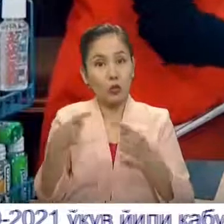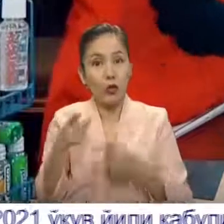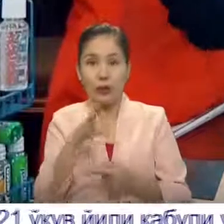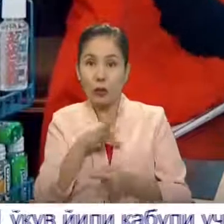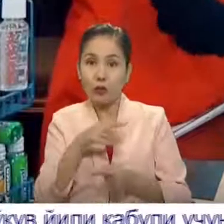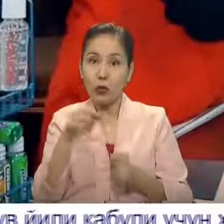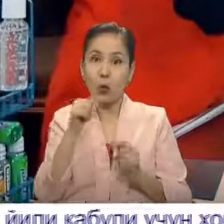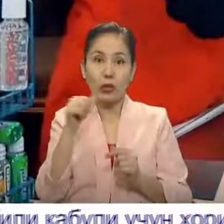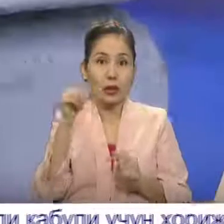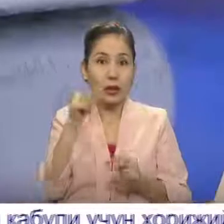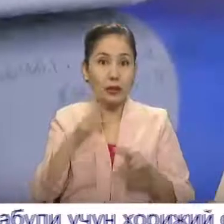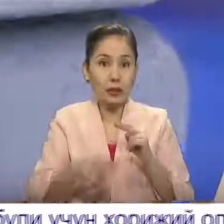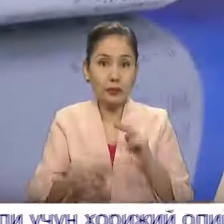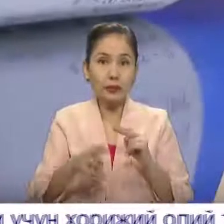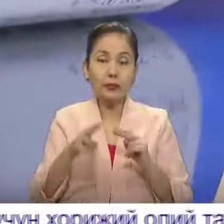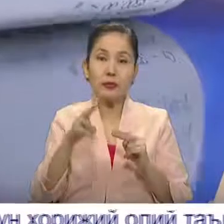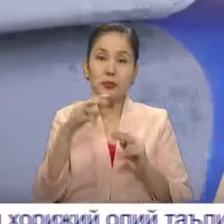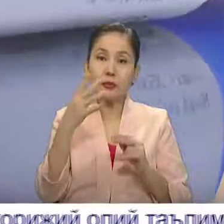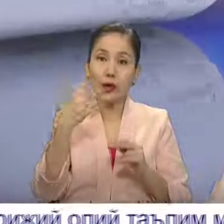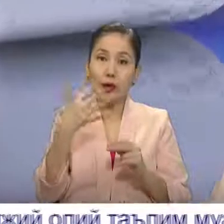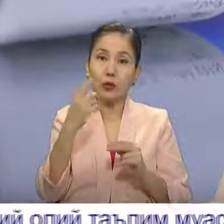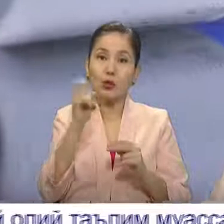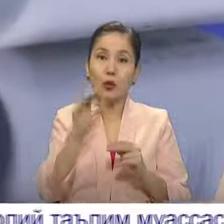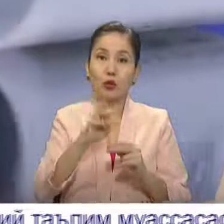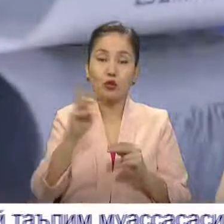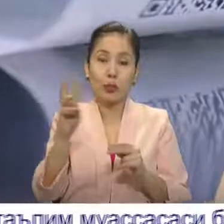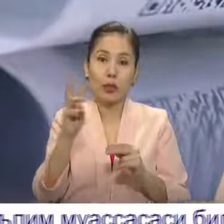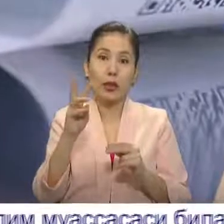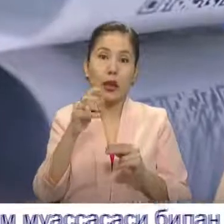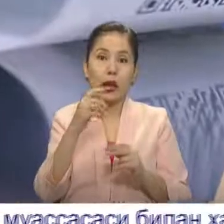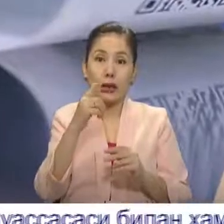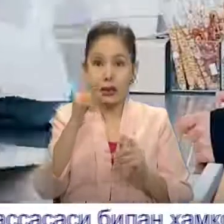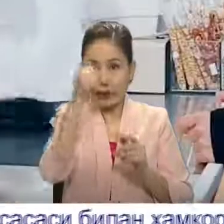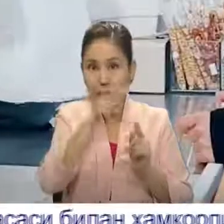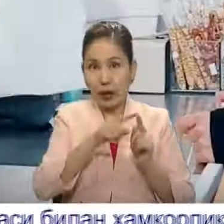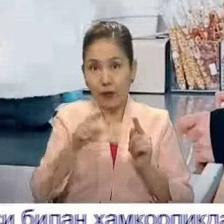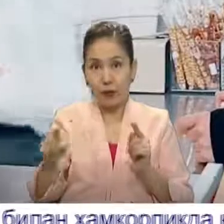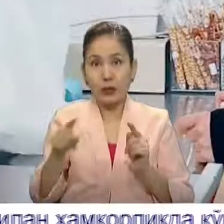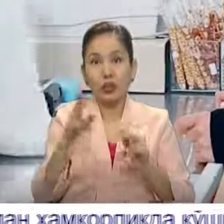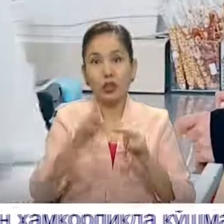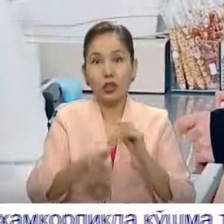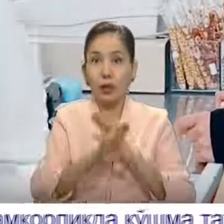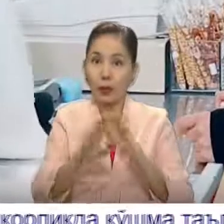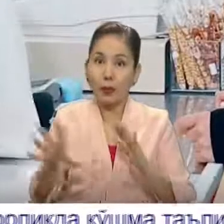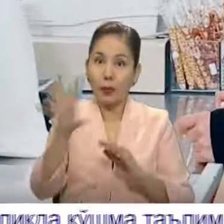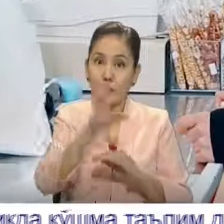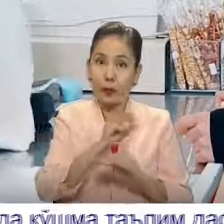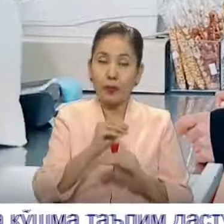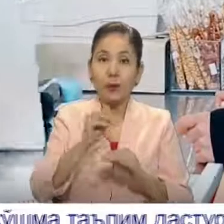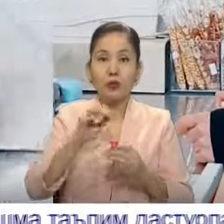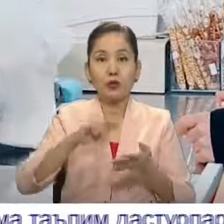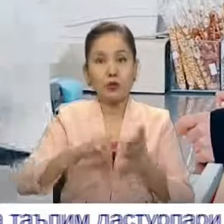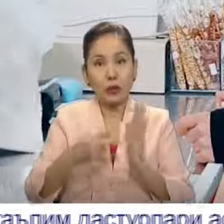bo'lsa, o'tgan yil yakunlari bo'yicha yillik obaroti 100 million so'mdan oshgan yoki yil davomida ushbu chegaraviy miqdorga yetgan tadbirkorlik